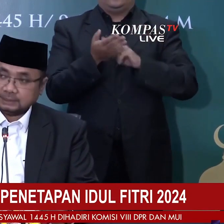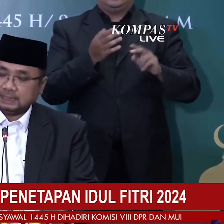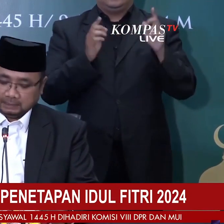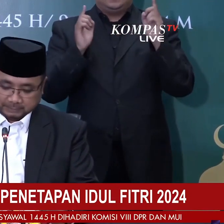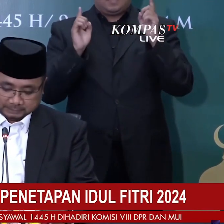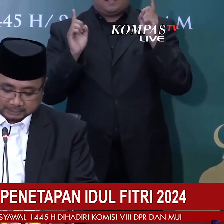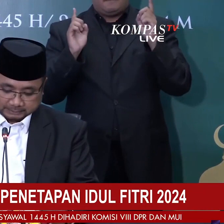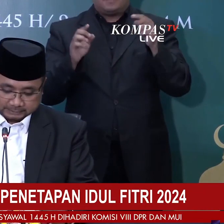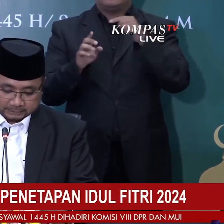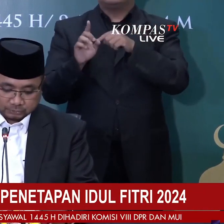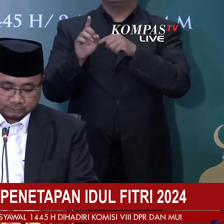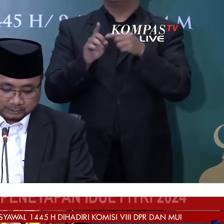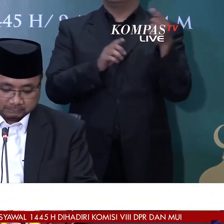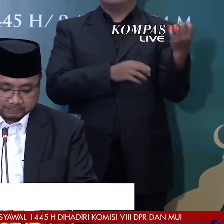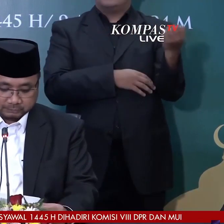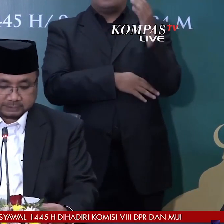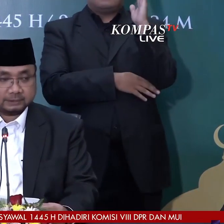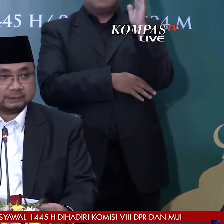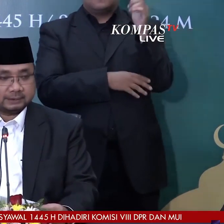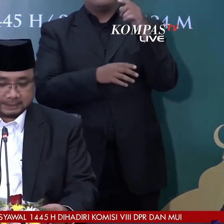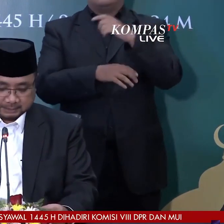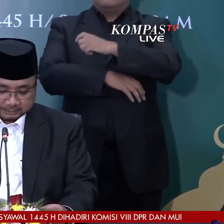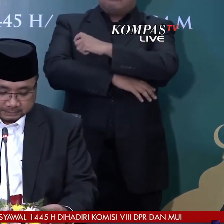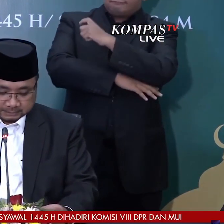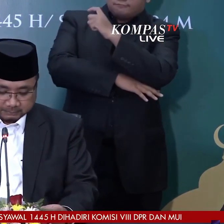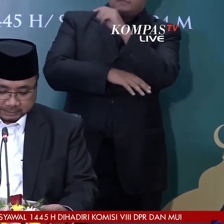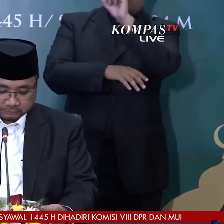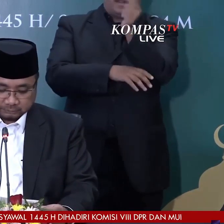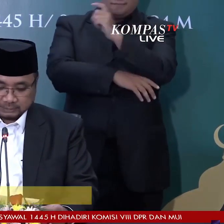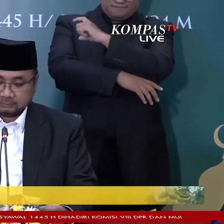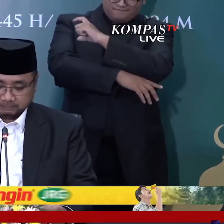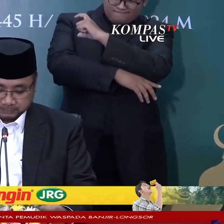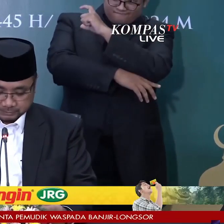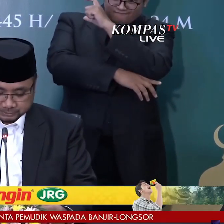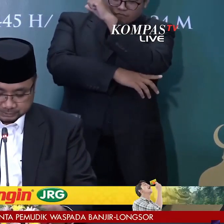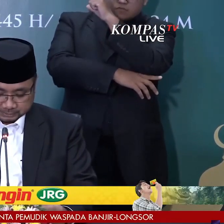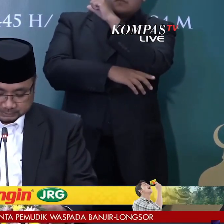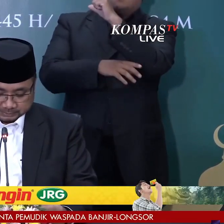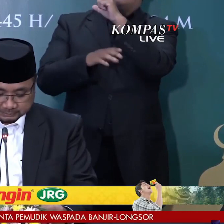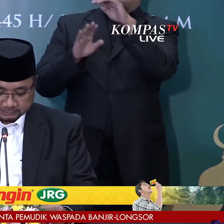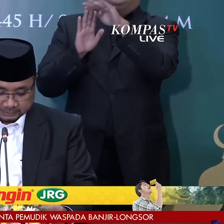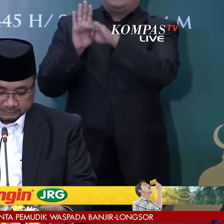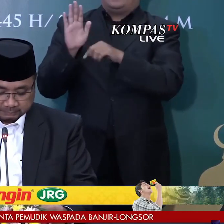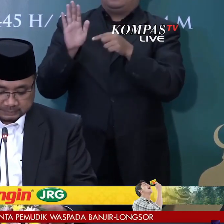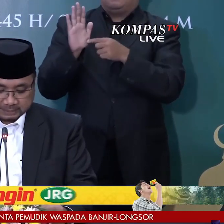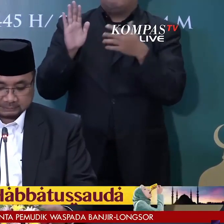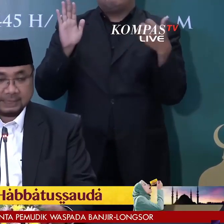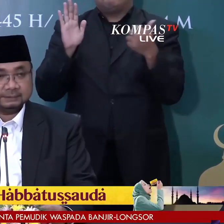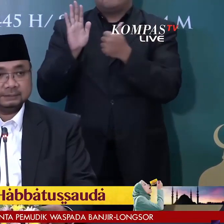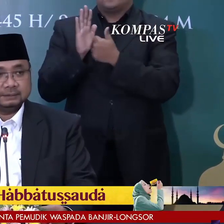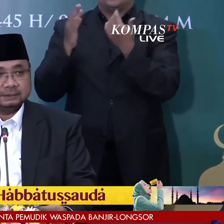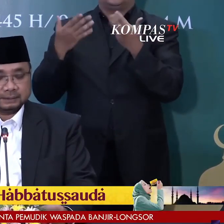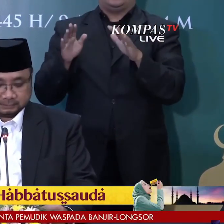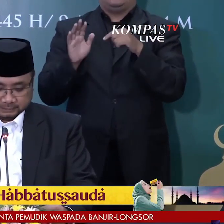posisi Hilal pada hari ini sudah memenuhi kriteria imkanurukyat mabims kriteria ini